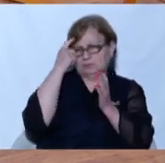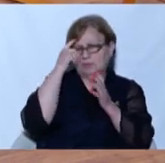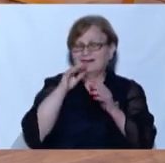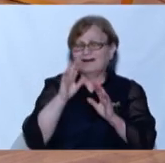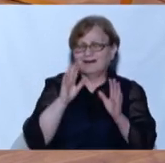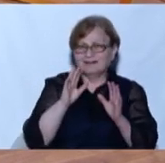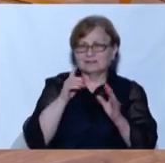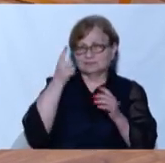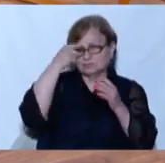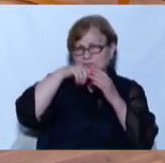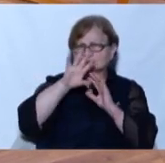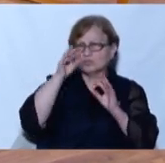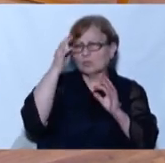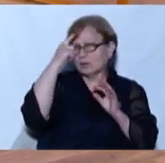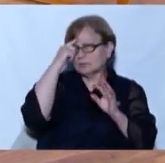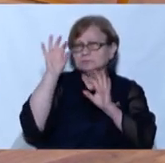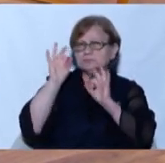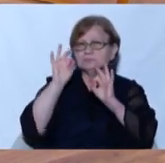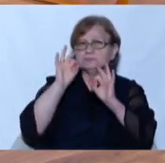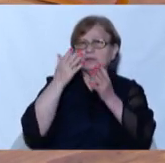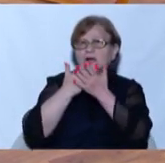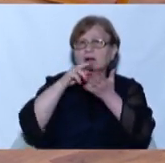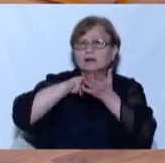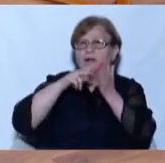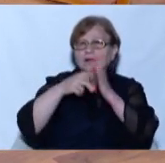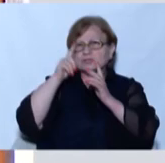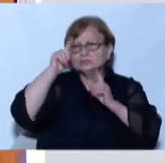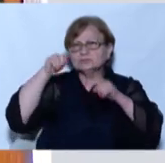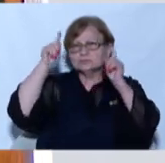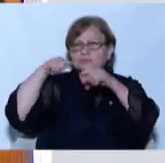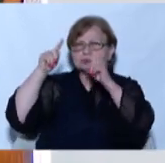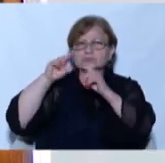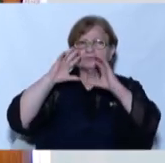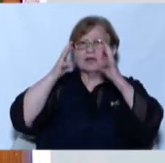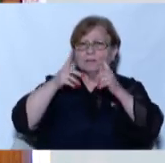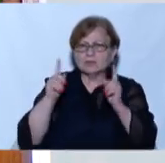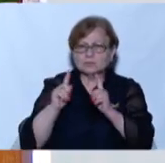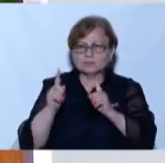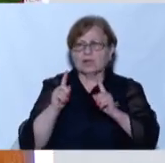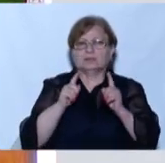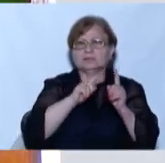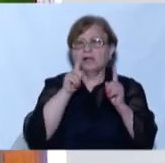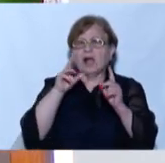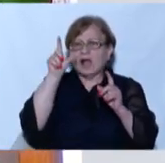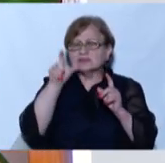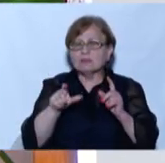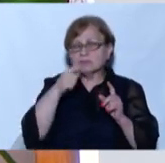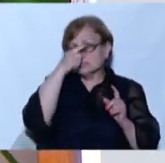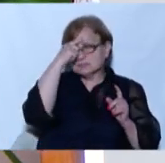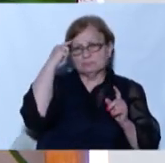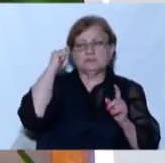აღქმა. აი აქ ერთად არის მიმართული და აი ამაზე არის ეს დავითიანი შექმნილი ადამიანის ბედზე და